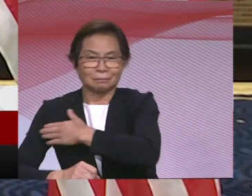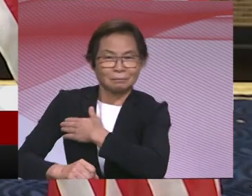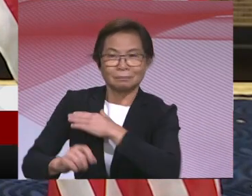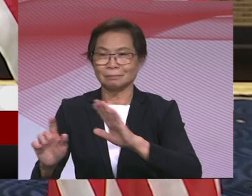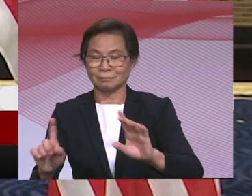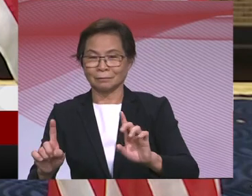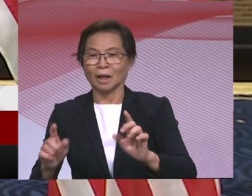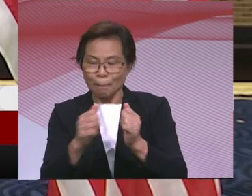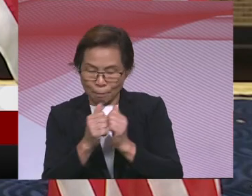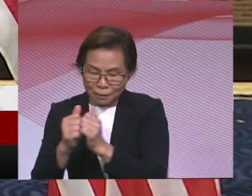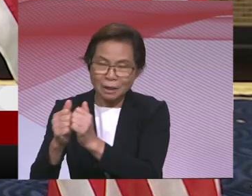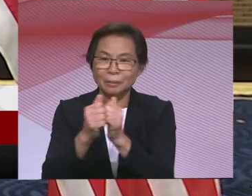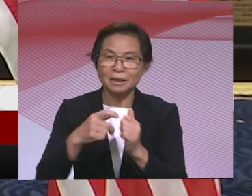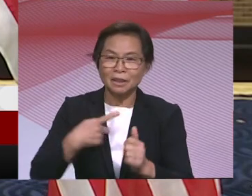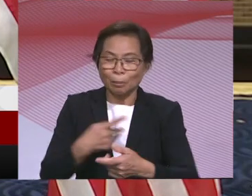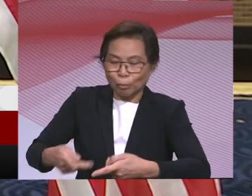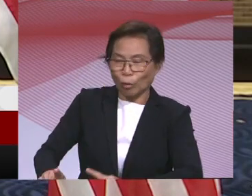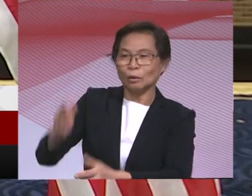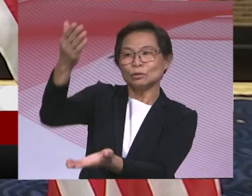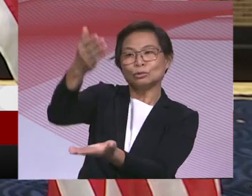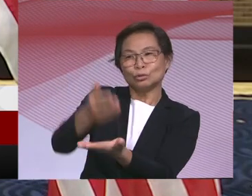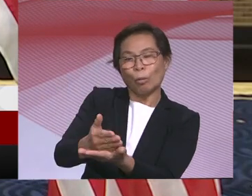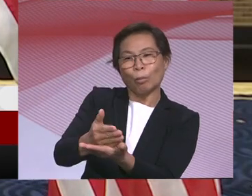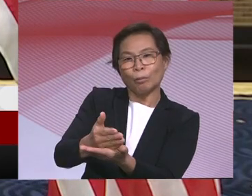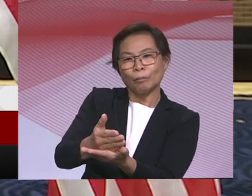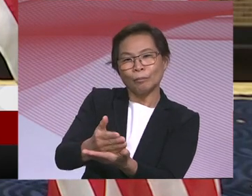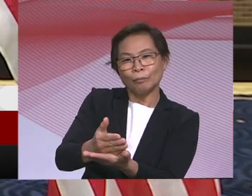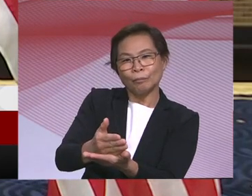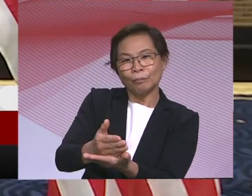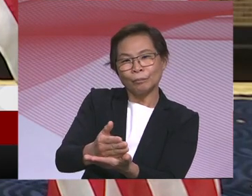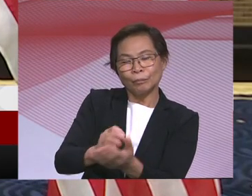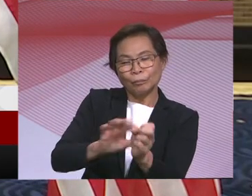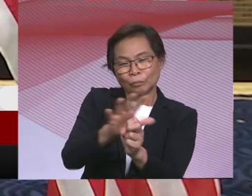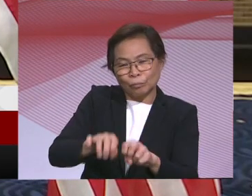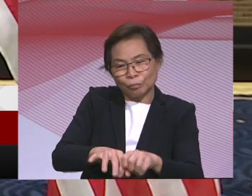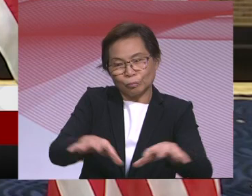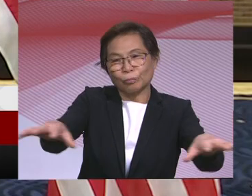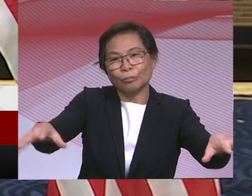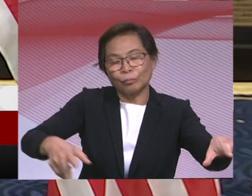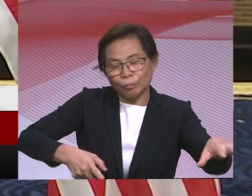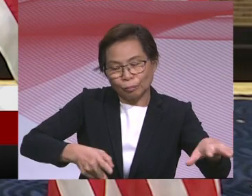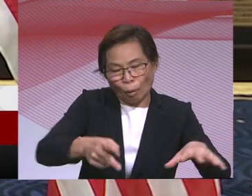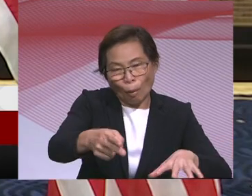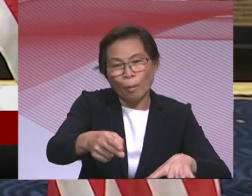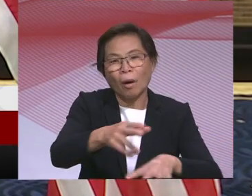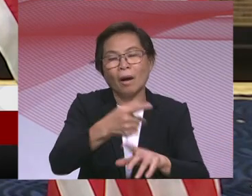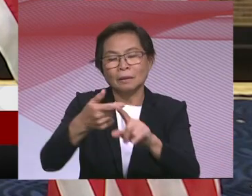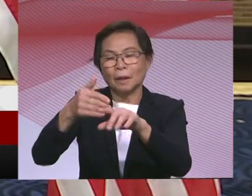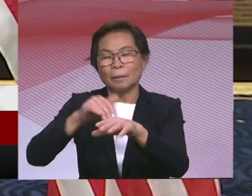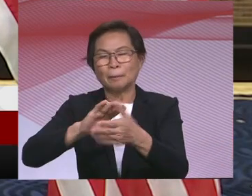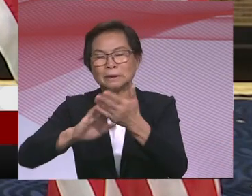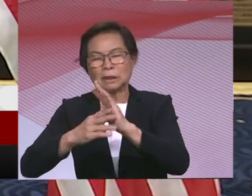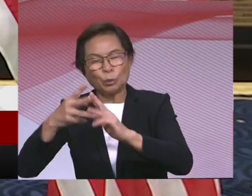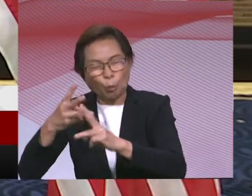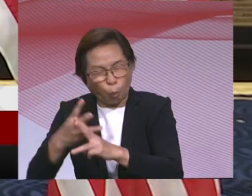Hai bersama kita berpeluang untuk membendung dan memutuskan rantaian pengeluaran jangkitan kau Bisma belas daripada